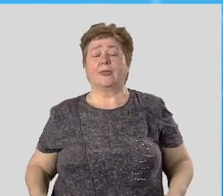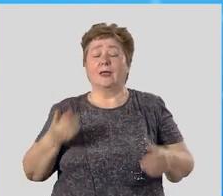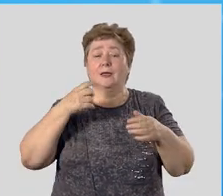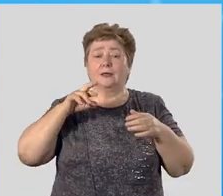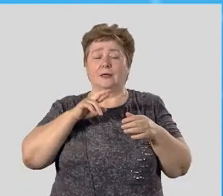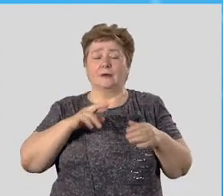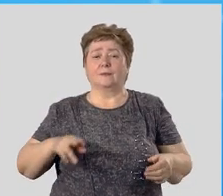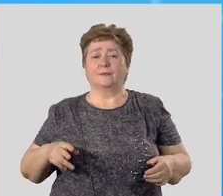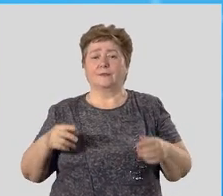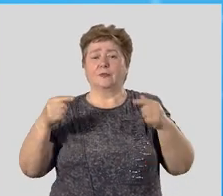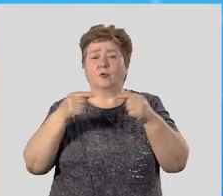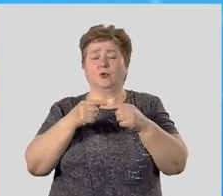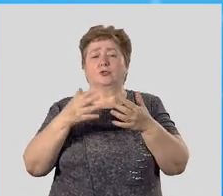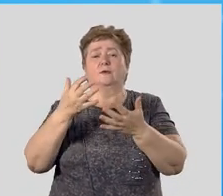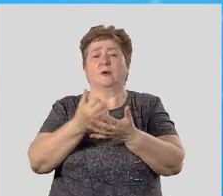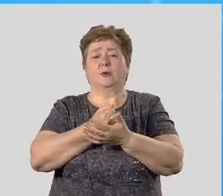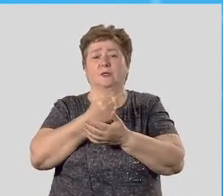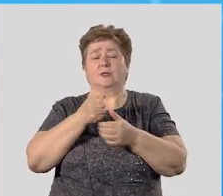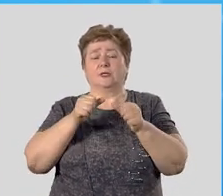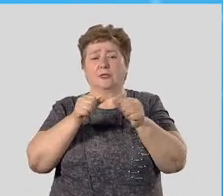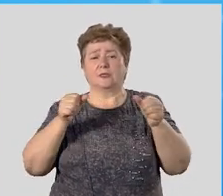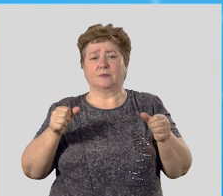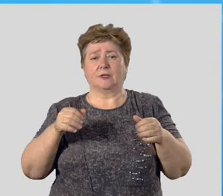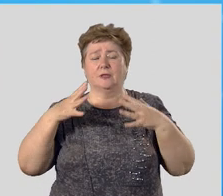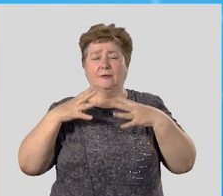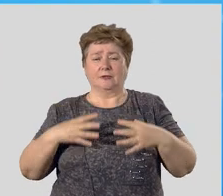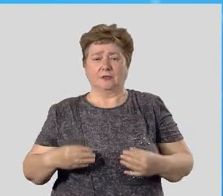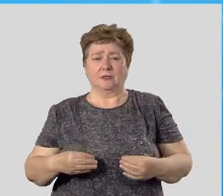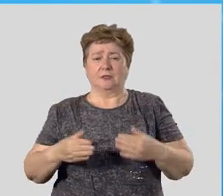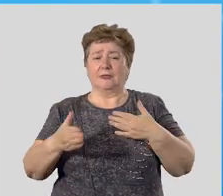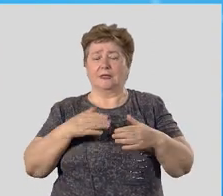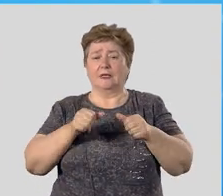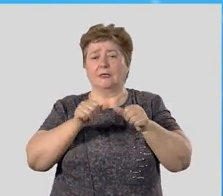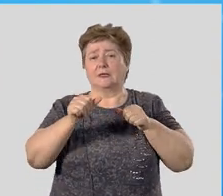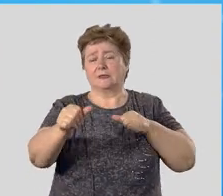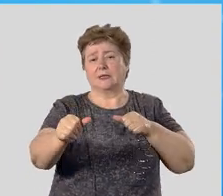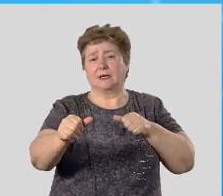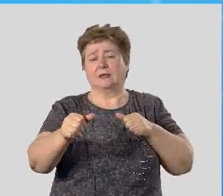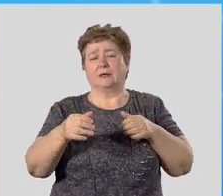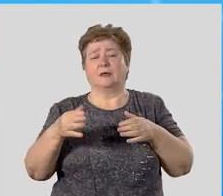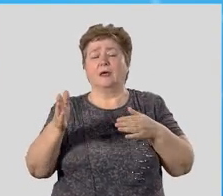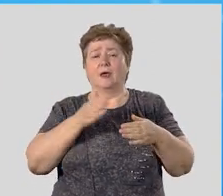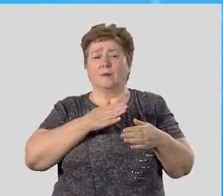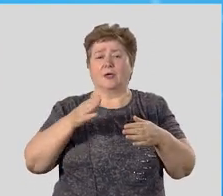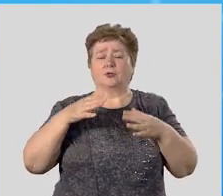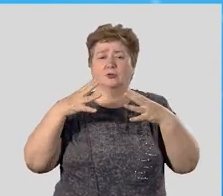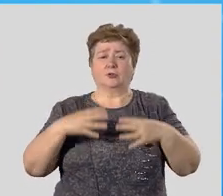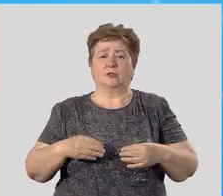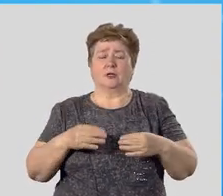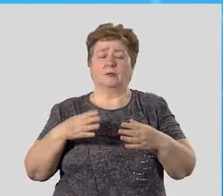Для точного определения размеров тела или расстояния между